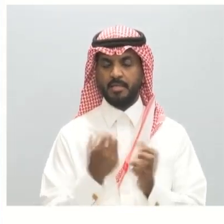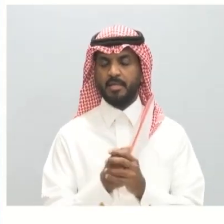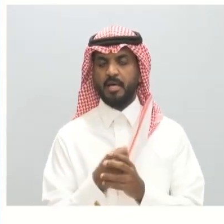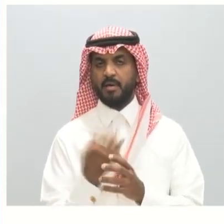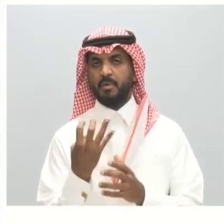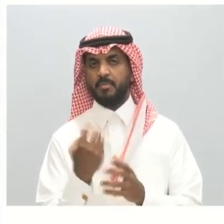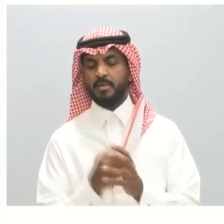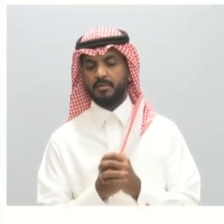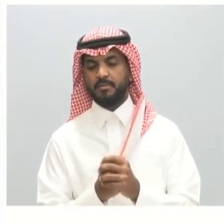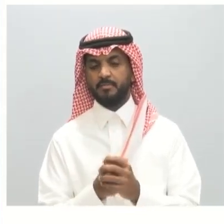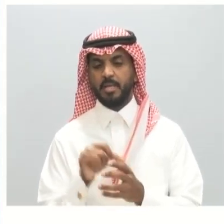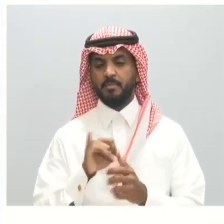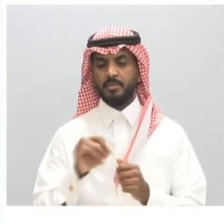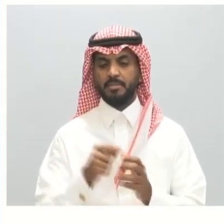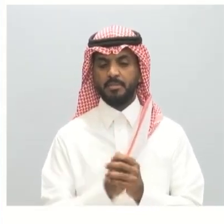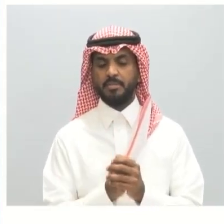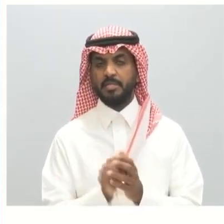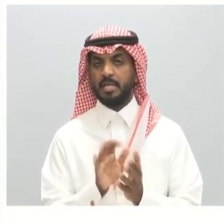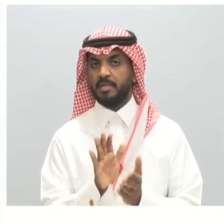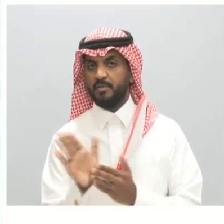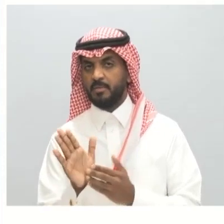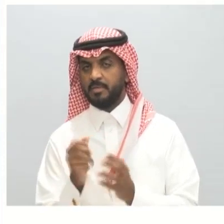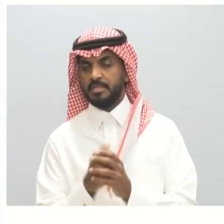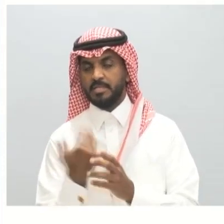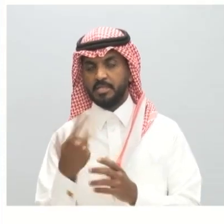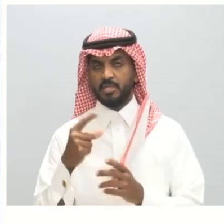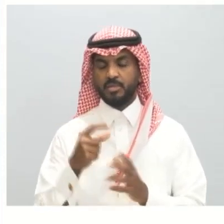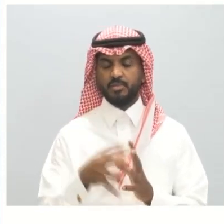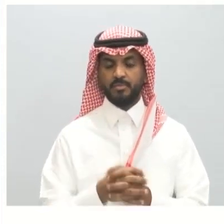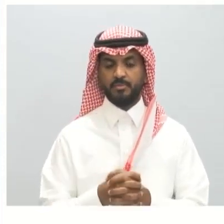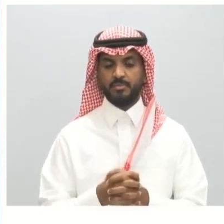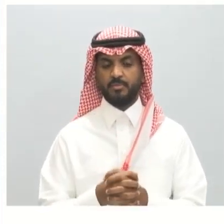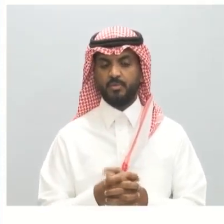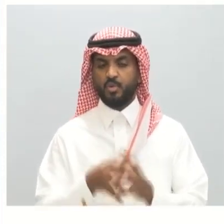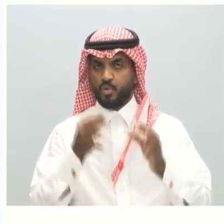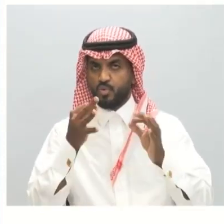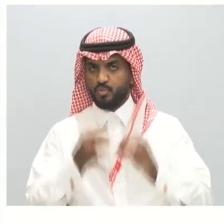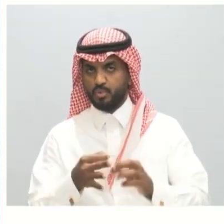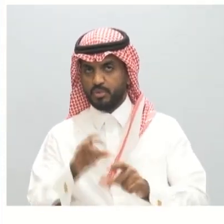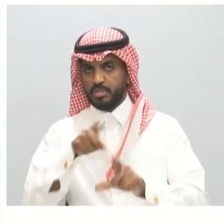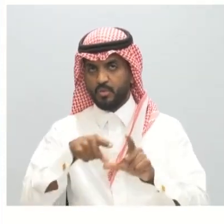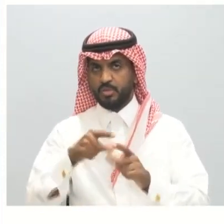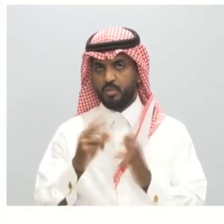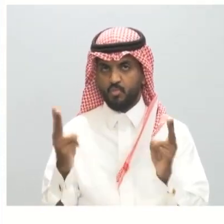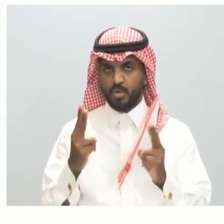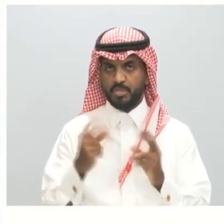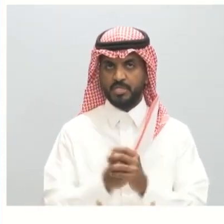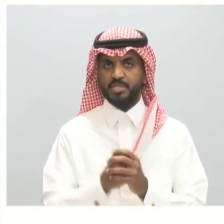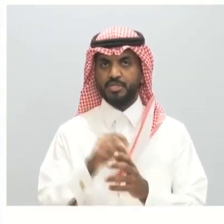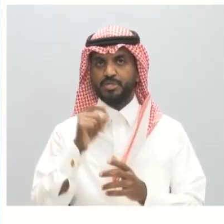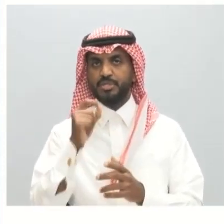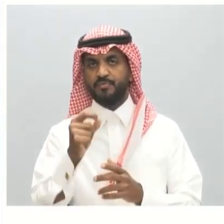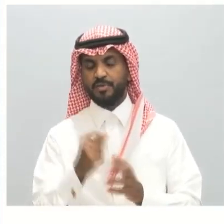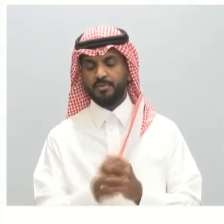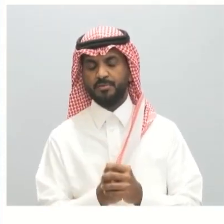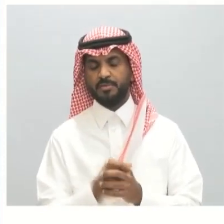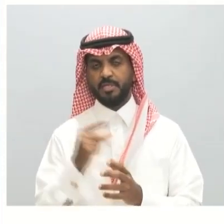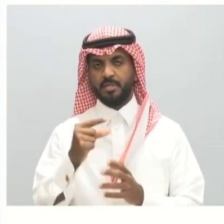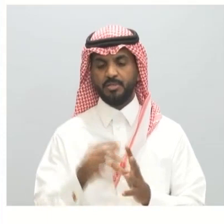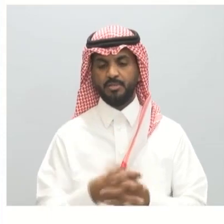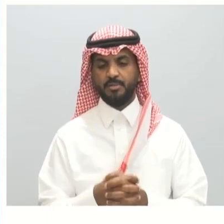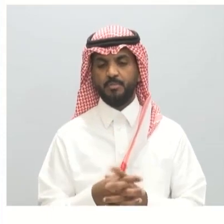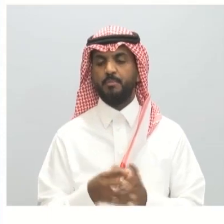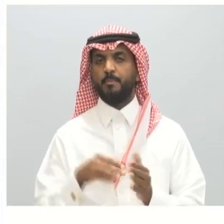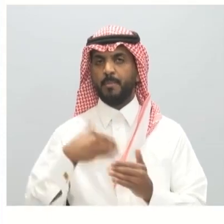ملمتر انعطف الى اليمين 90 درجه اضبط زاويه المواجهه الى صفر درجه